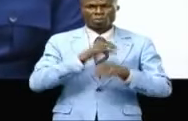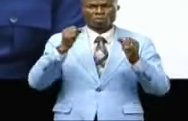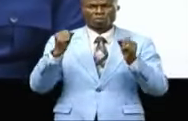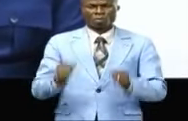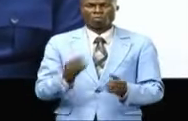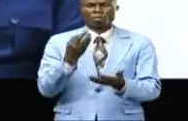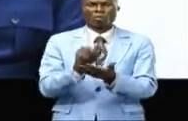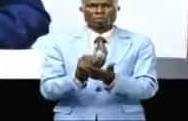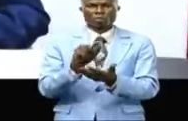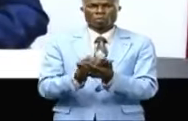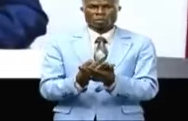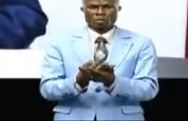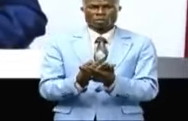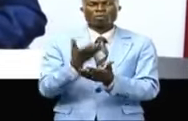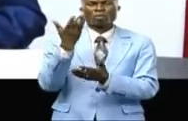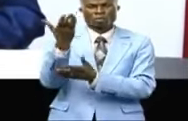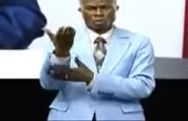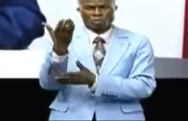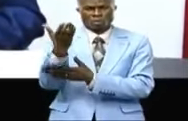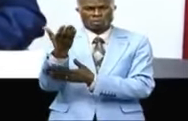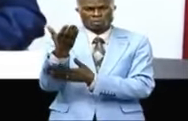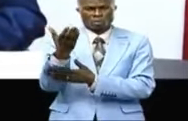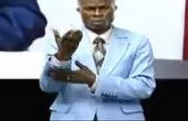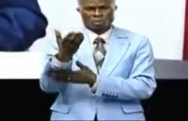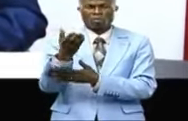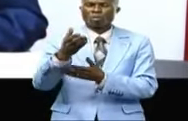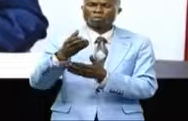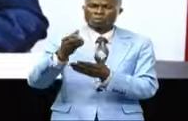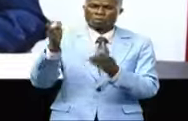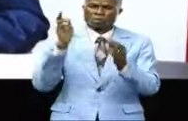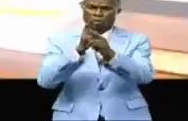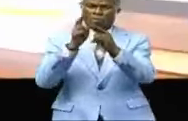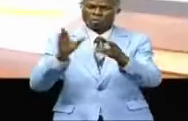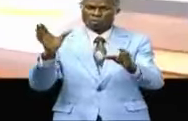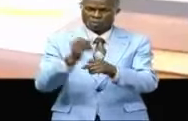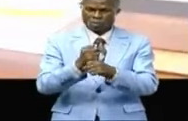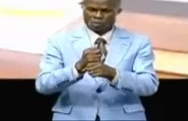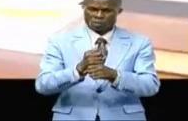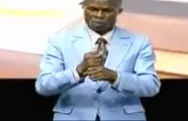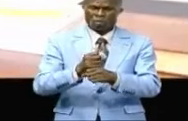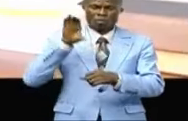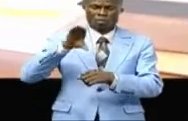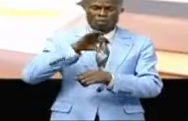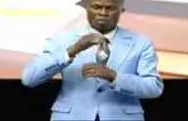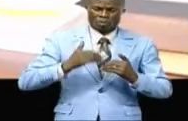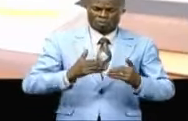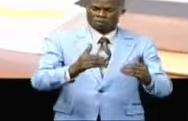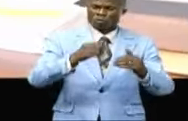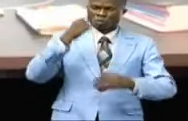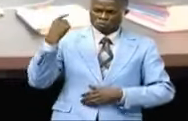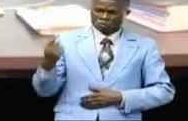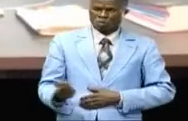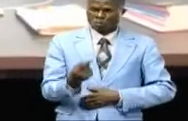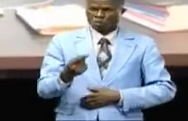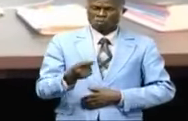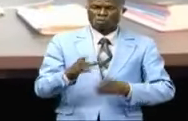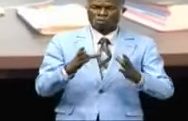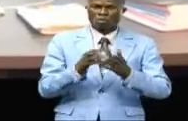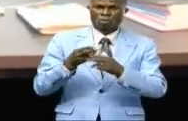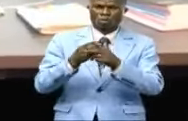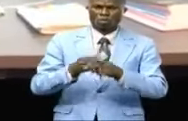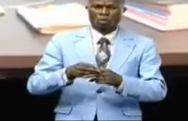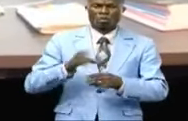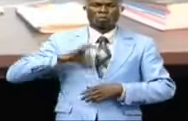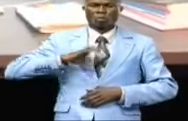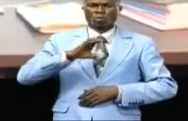stabilité financière a recommandé que la restructuration et les redressements de la banque se poursuivent sereinement sous la conduite du